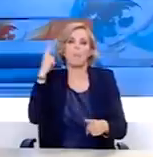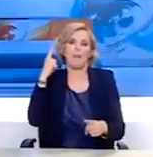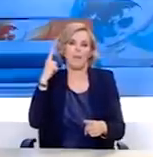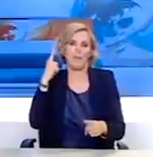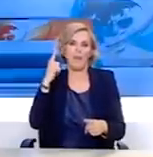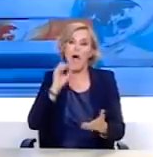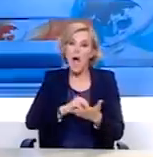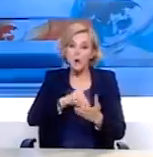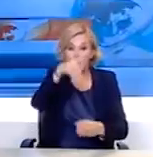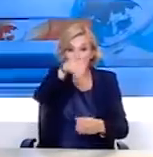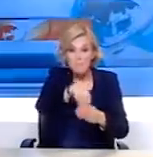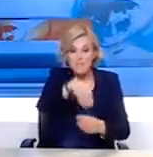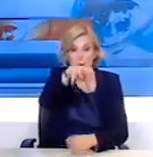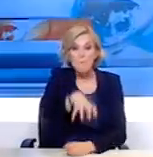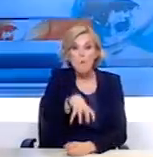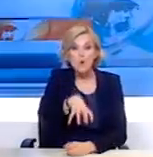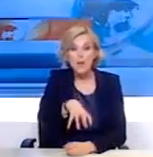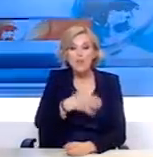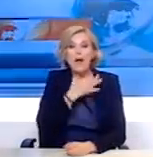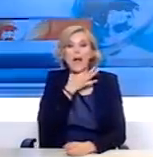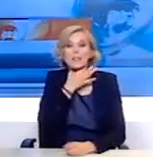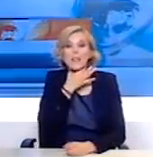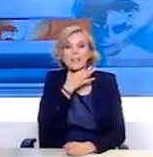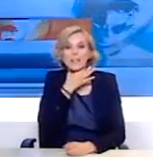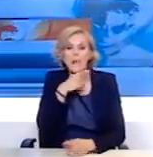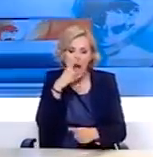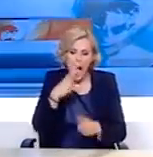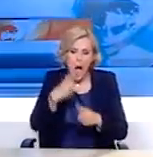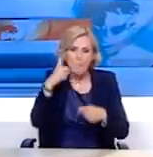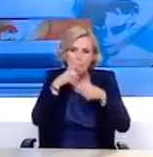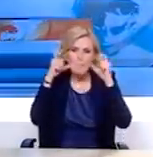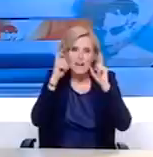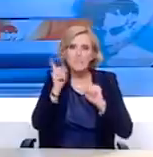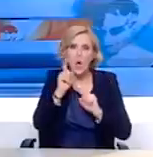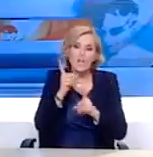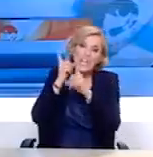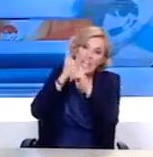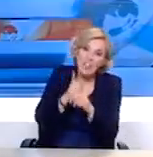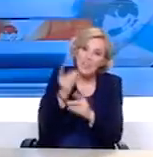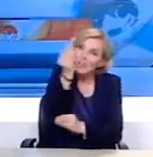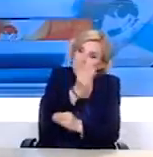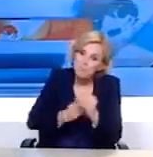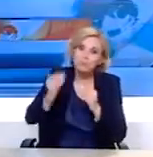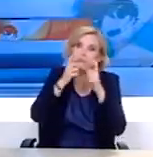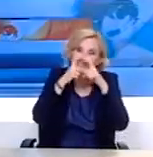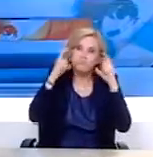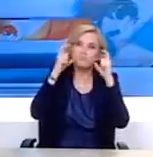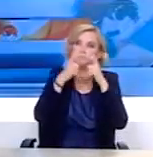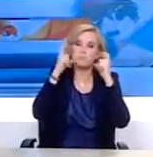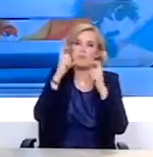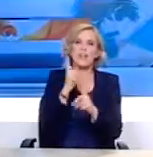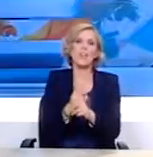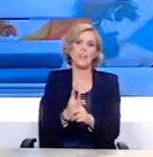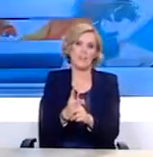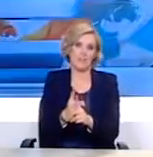Τι απαντάτε σε όσους ζητούν τις μάσκες PP3? Καταρχάς,